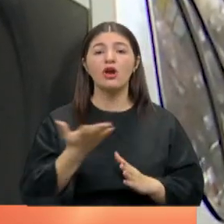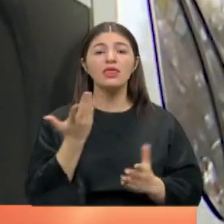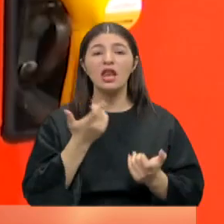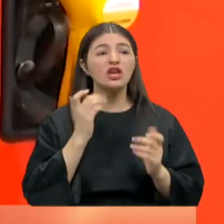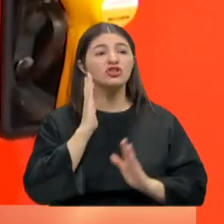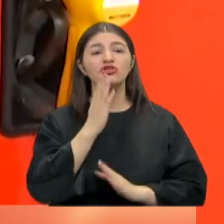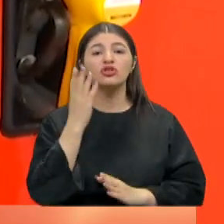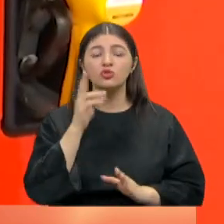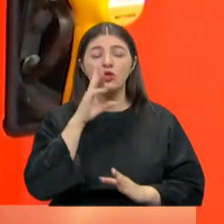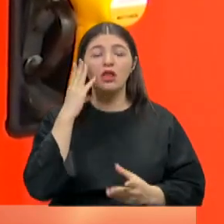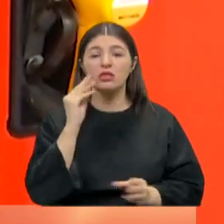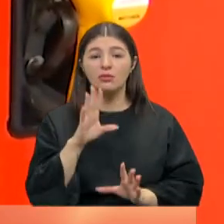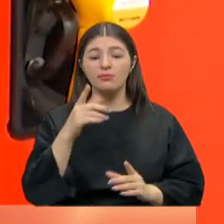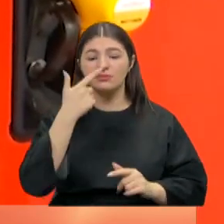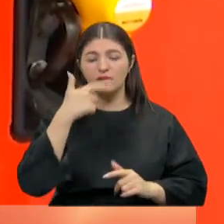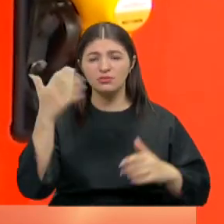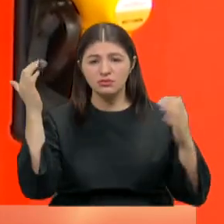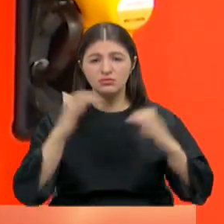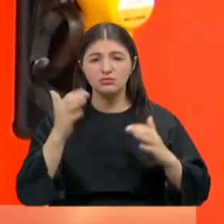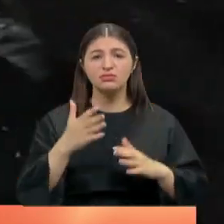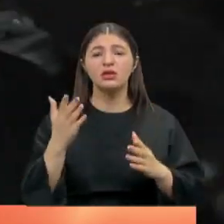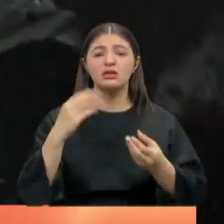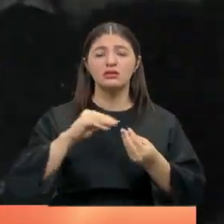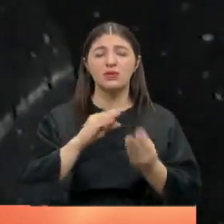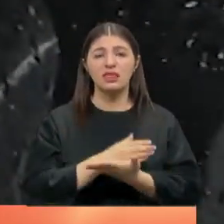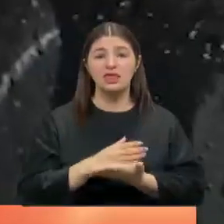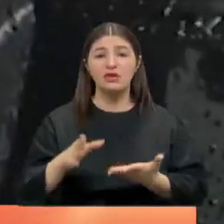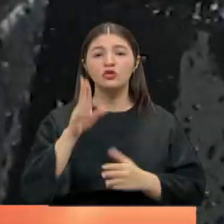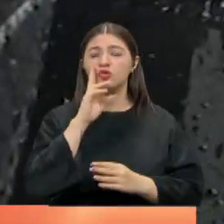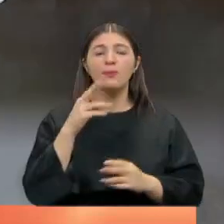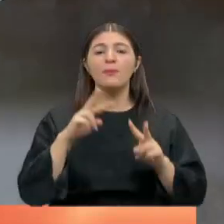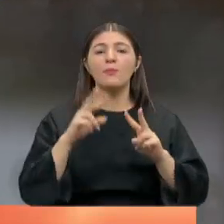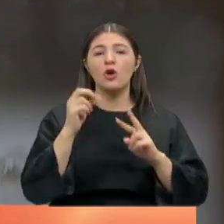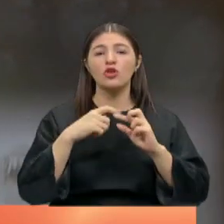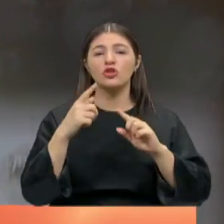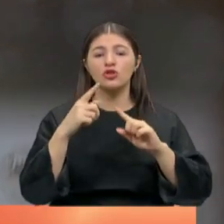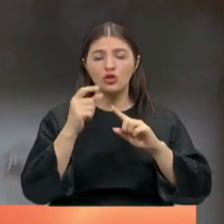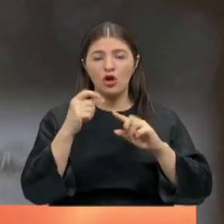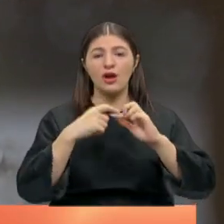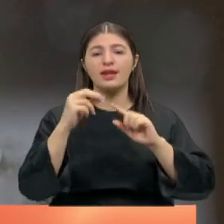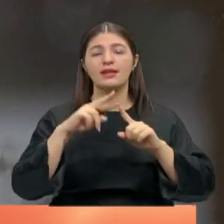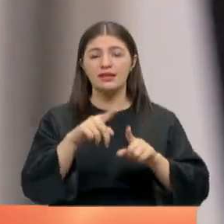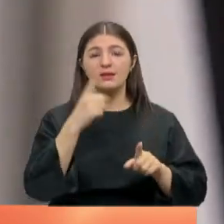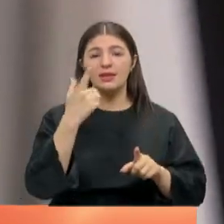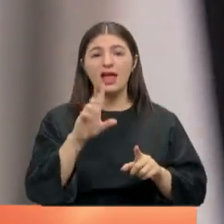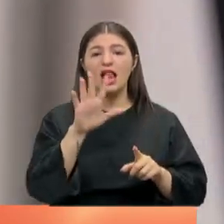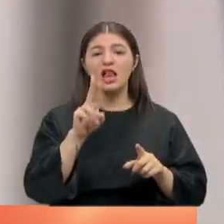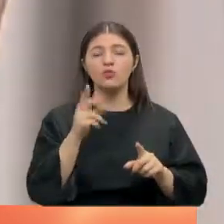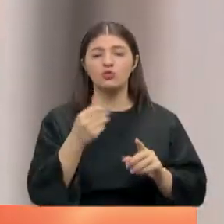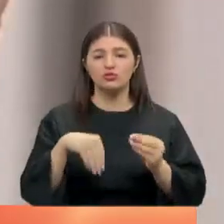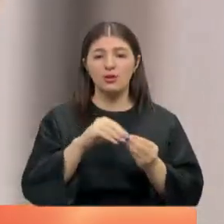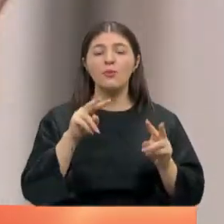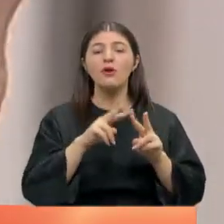nereye varacak bu işin sonu akaryakıta zam sana sürüyor son zam motorine geldi vitesi 52 kuruş zamlandı motorinin